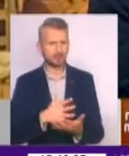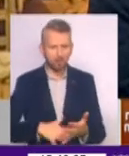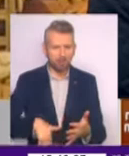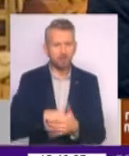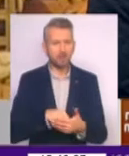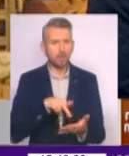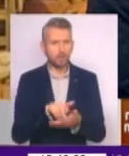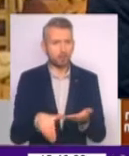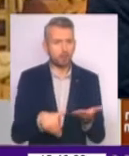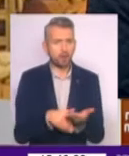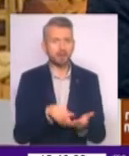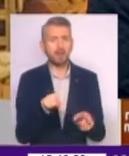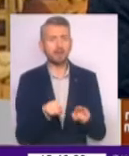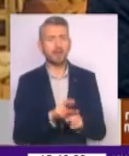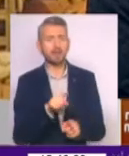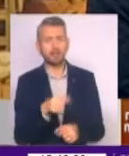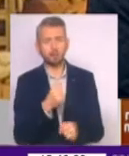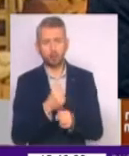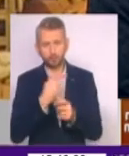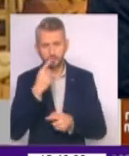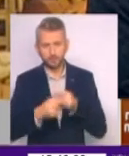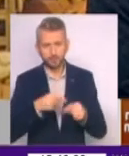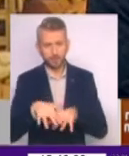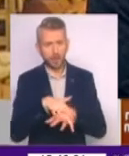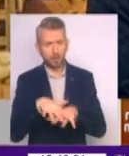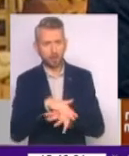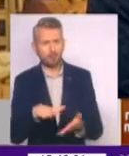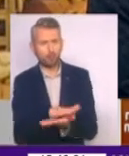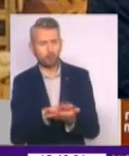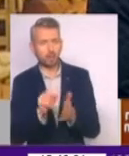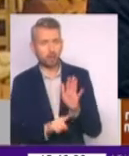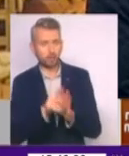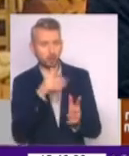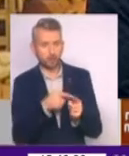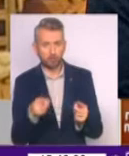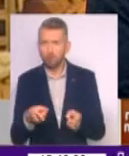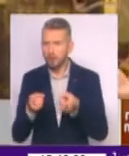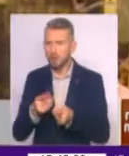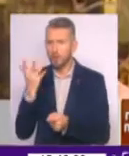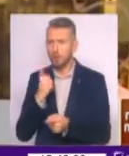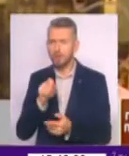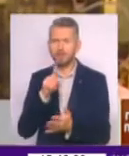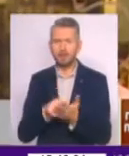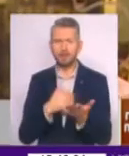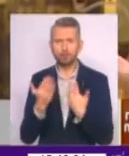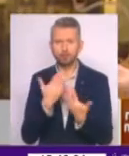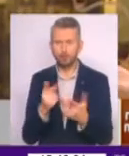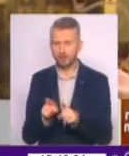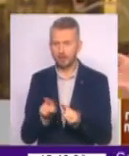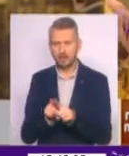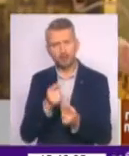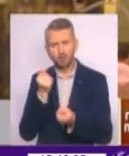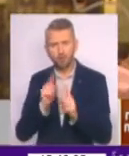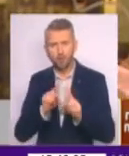як ми там робимо традиційно толоку на початку звичайно, сезону. Звичайно, тому що насправді, коли питання стосується от саме таких